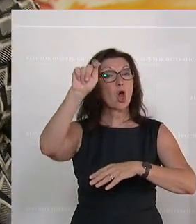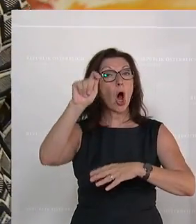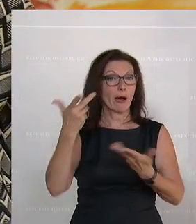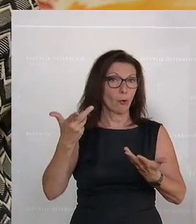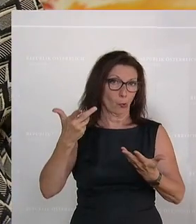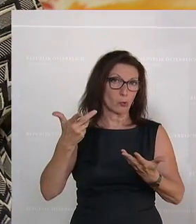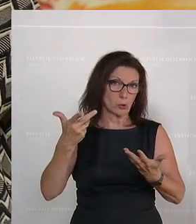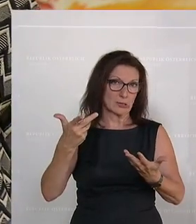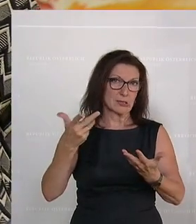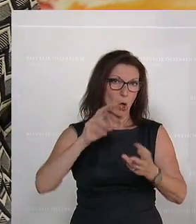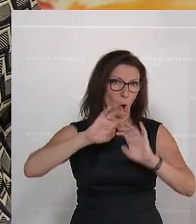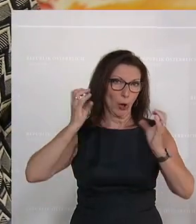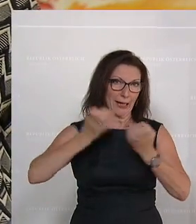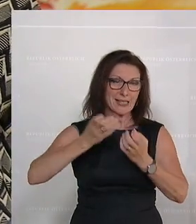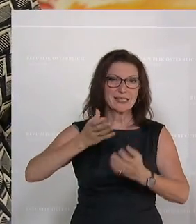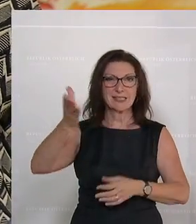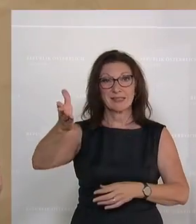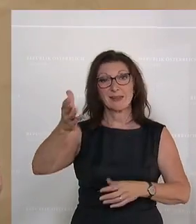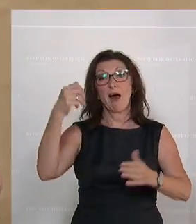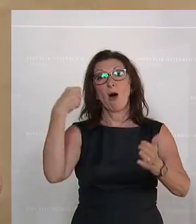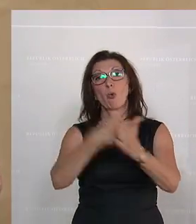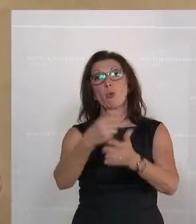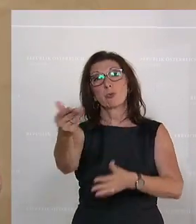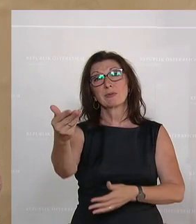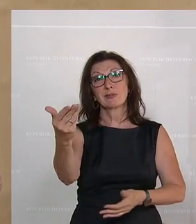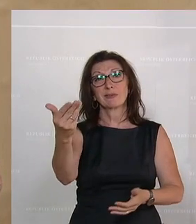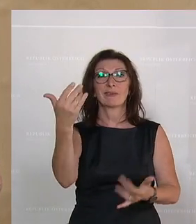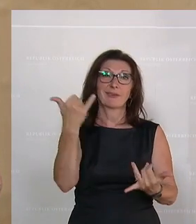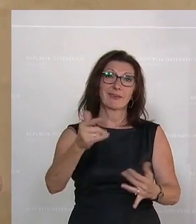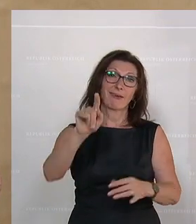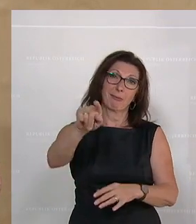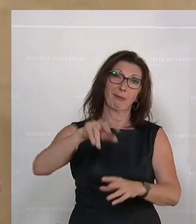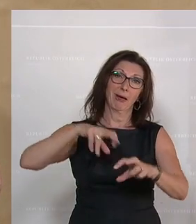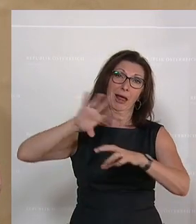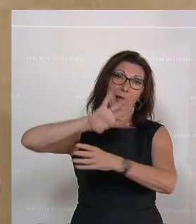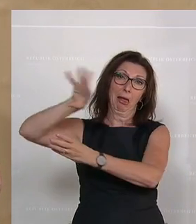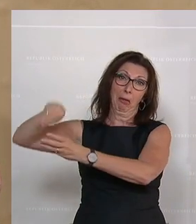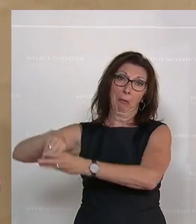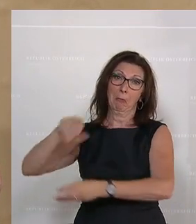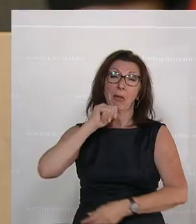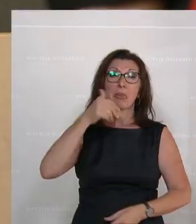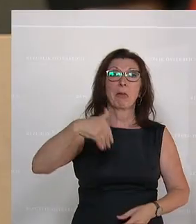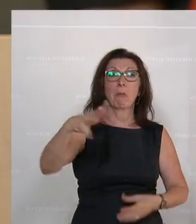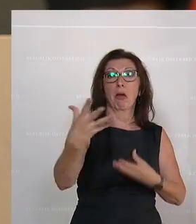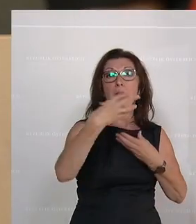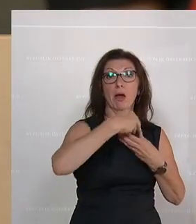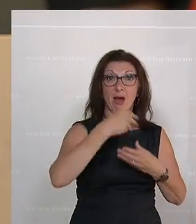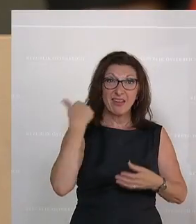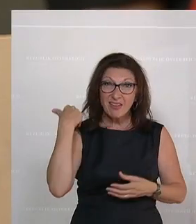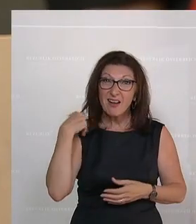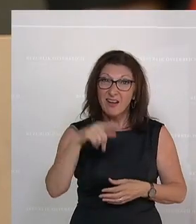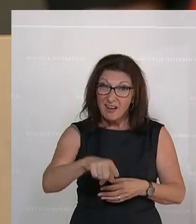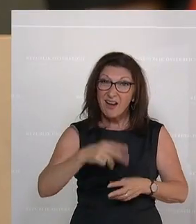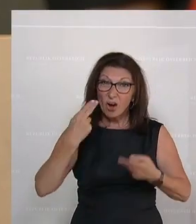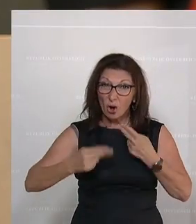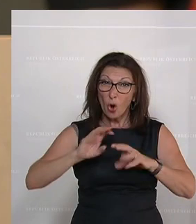warst du damals nicht mehr nicht mehr dabei und mehr als 3000 betriebsrätinnen und betriebsräte